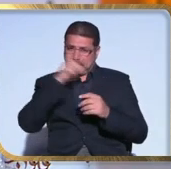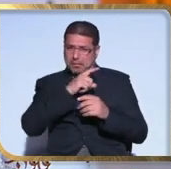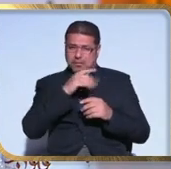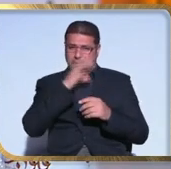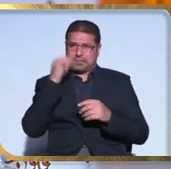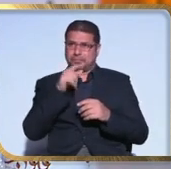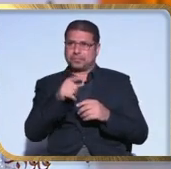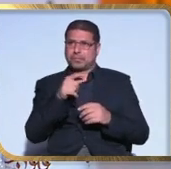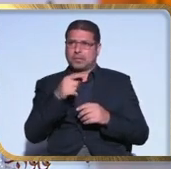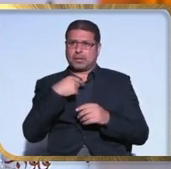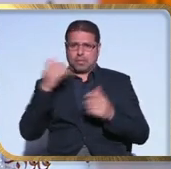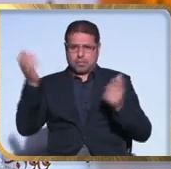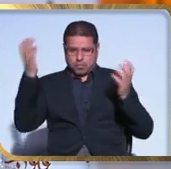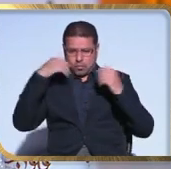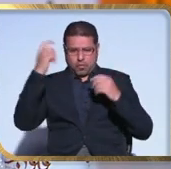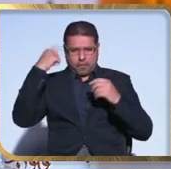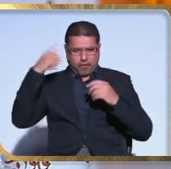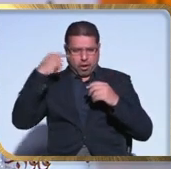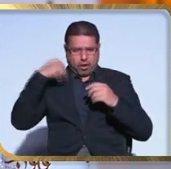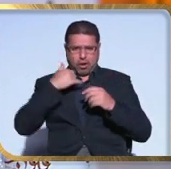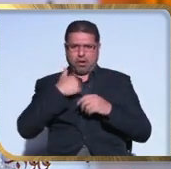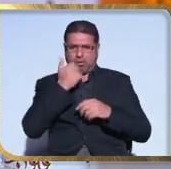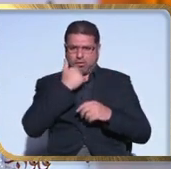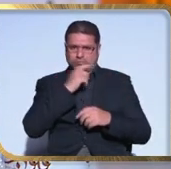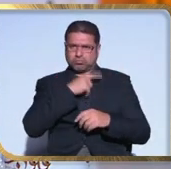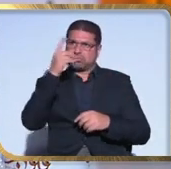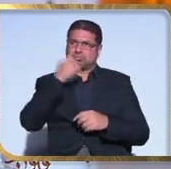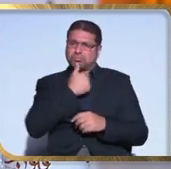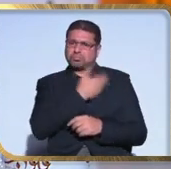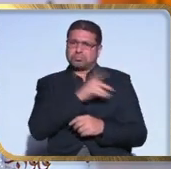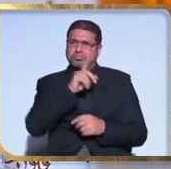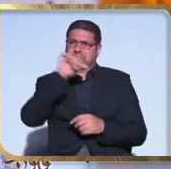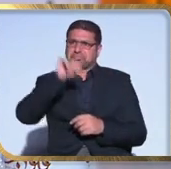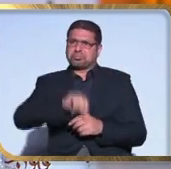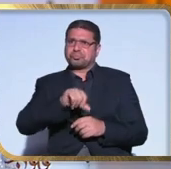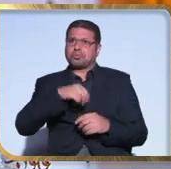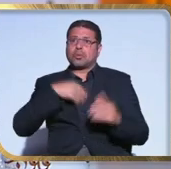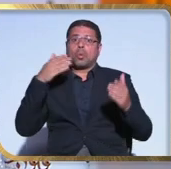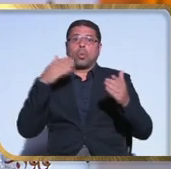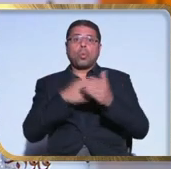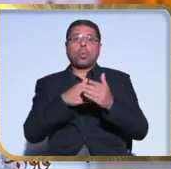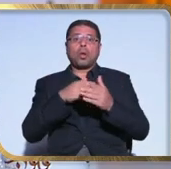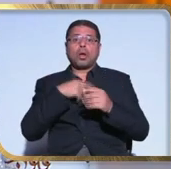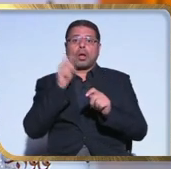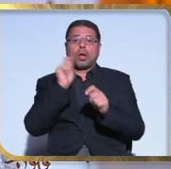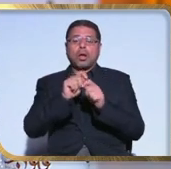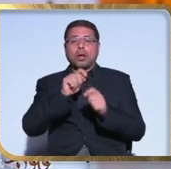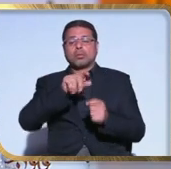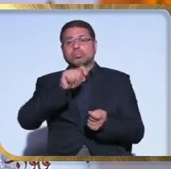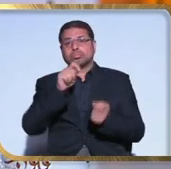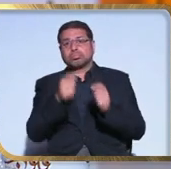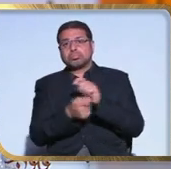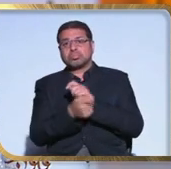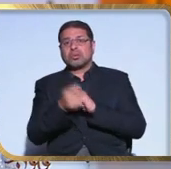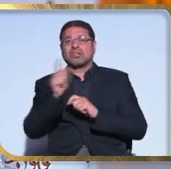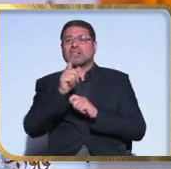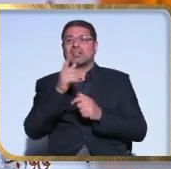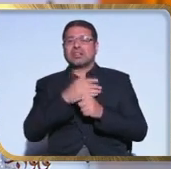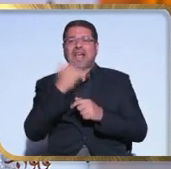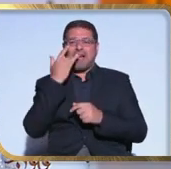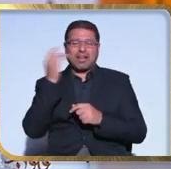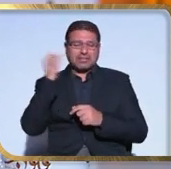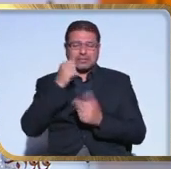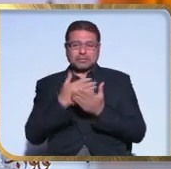بقى يسيطر علي مشاعر انه ربنا مش هيغفر ليقى انا دخلت من التوبه النصوح الى ب سبتها